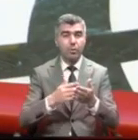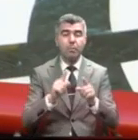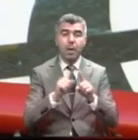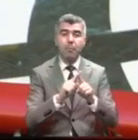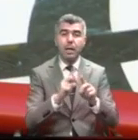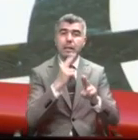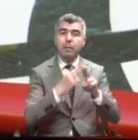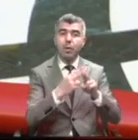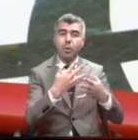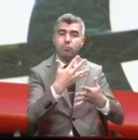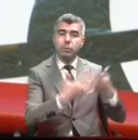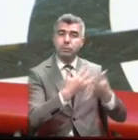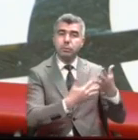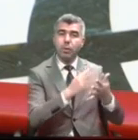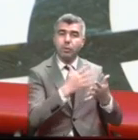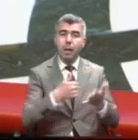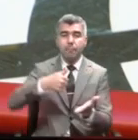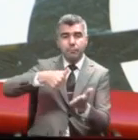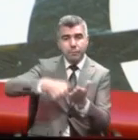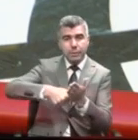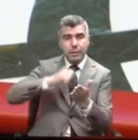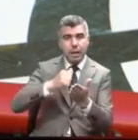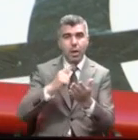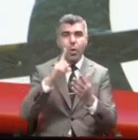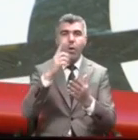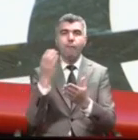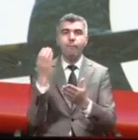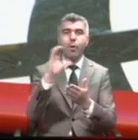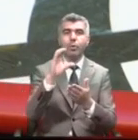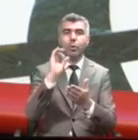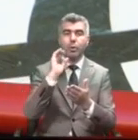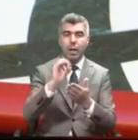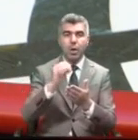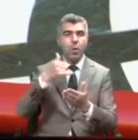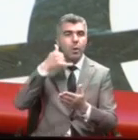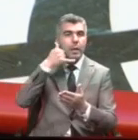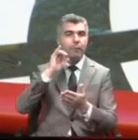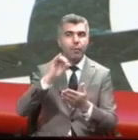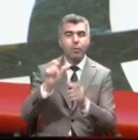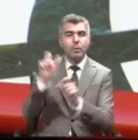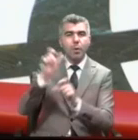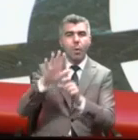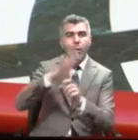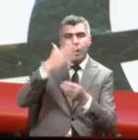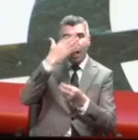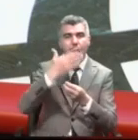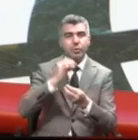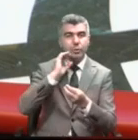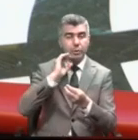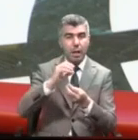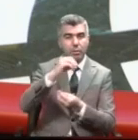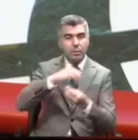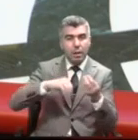تسجيل الخصائص الحيويه البصمات زائد الصوره بواسطه الهواتف النقاله لجميع الحجاج عبر تطبيق